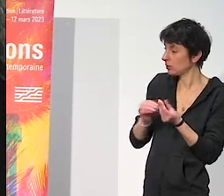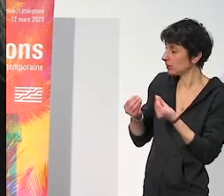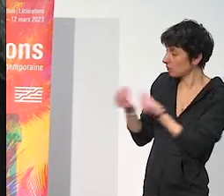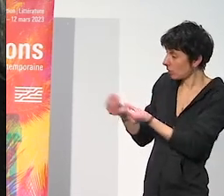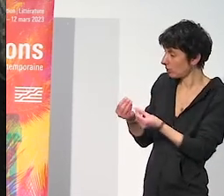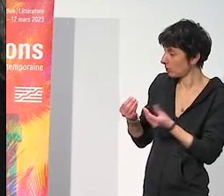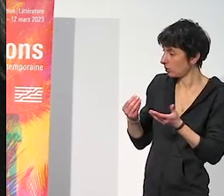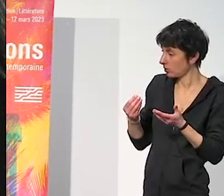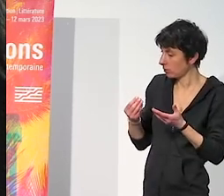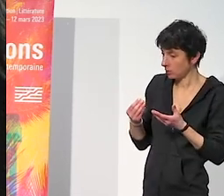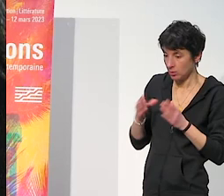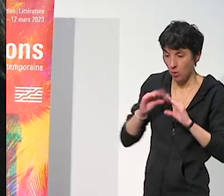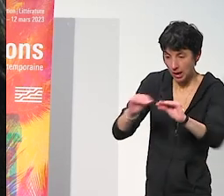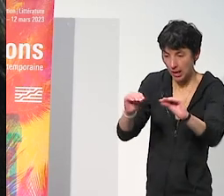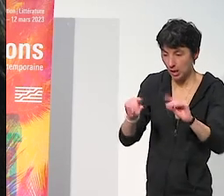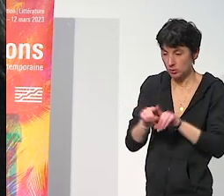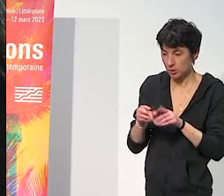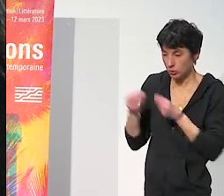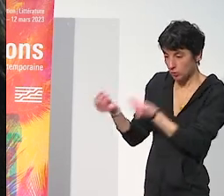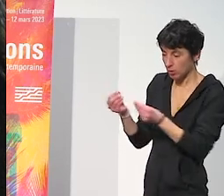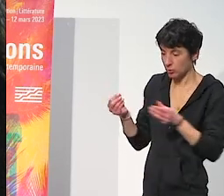ça vous sert ou ça vous permet